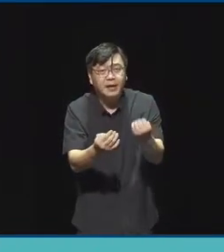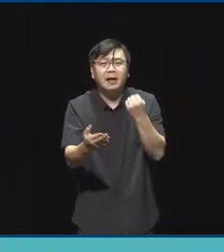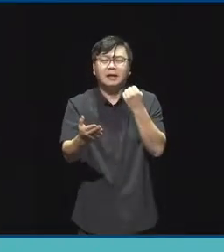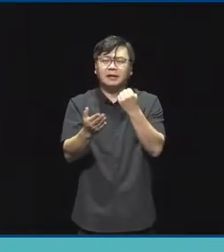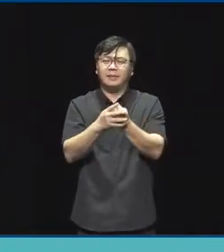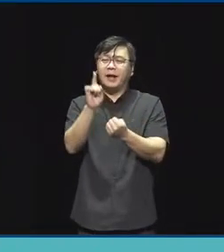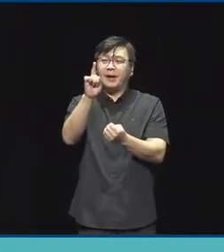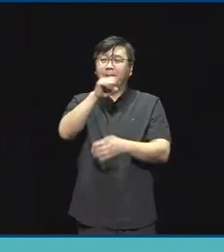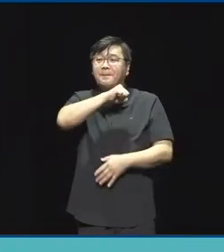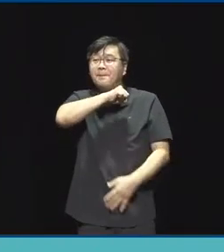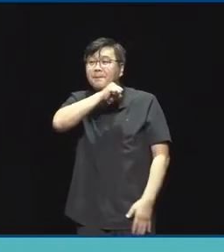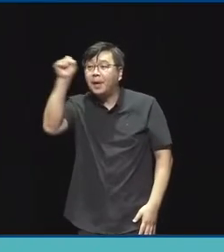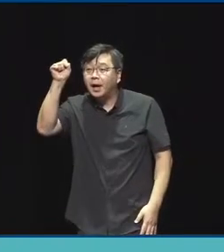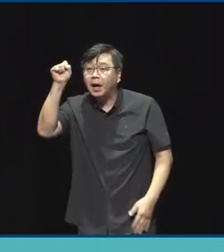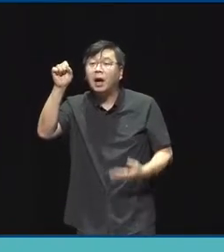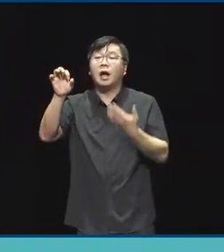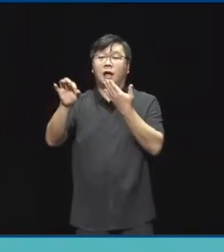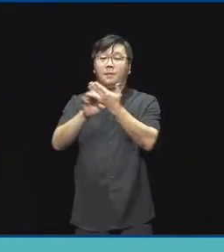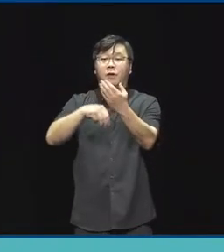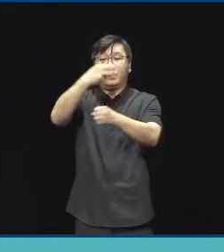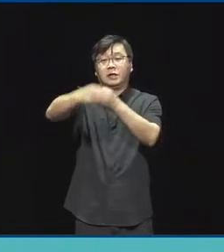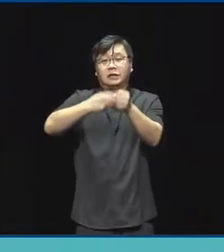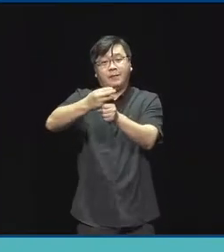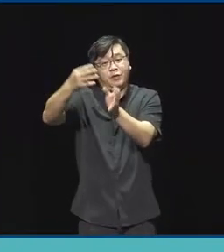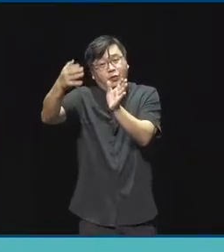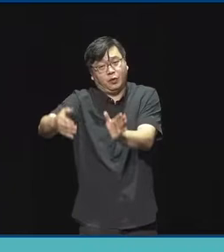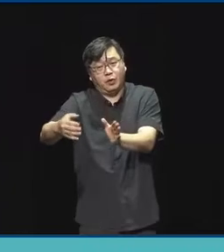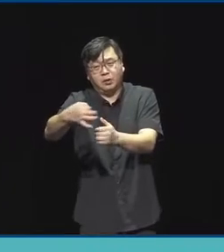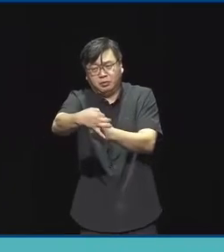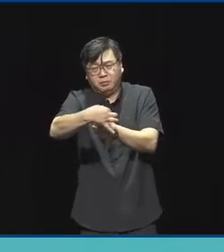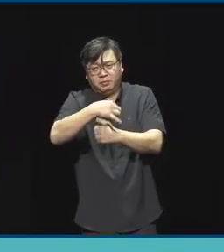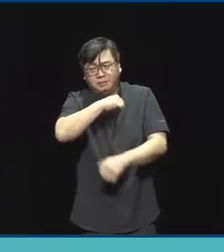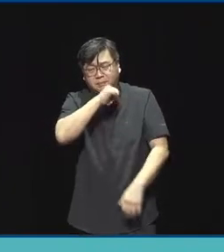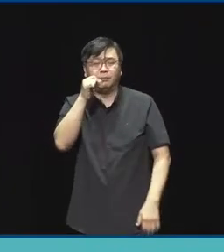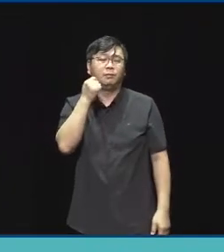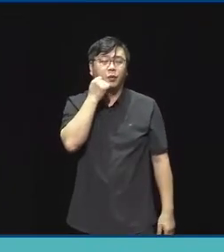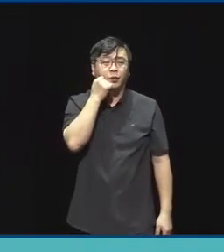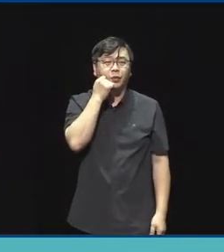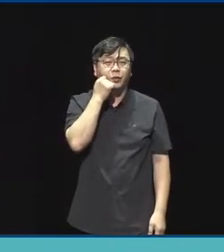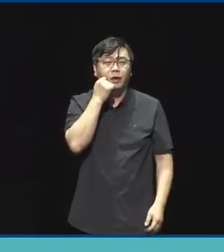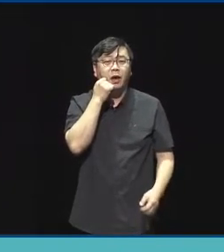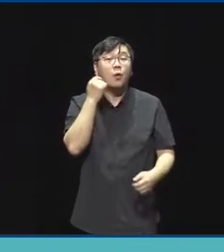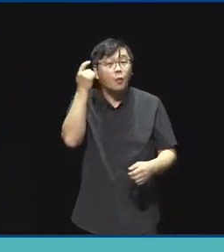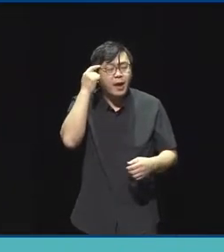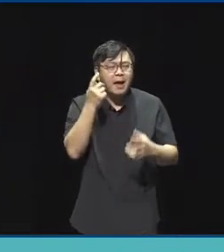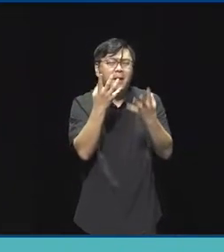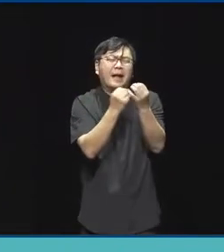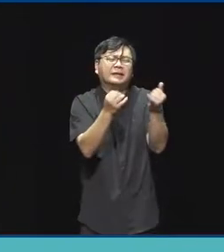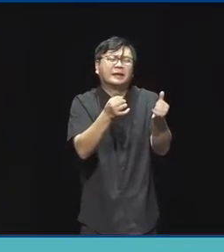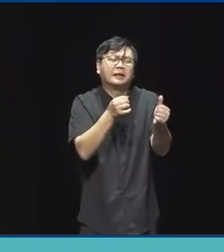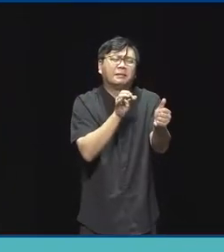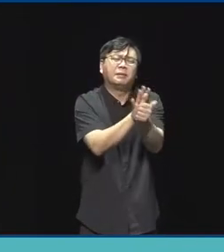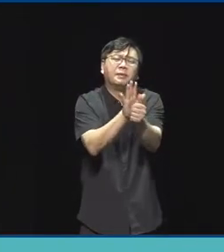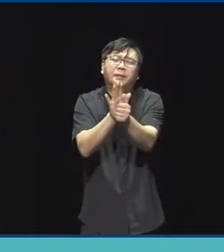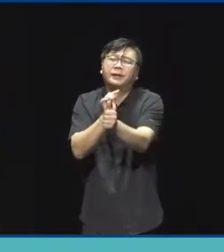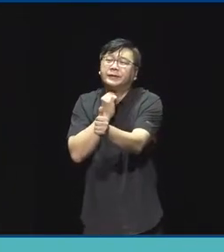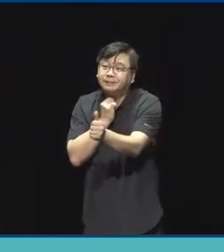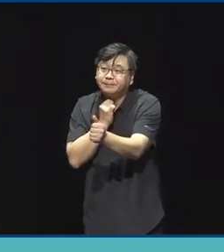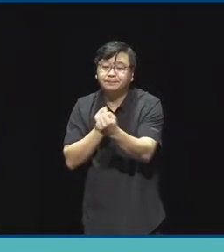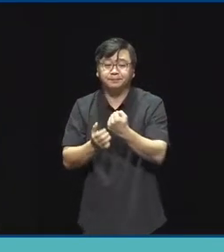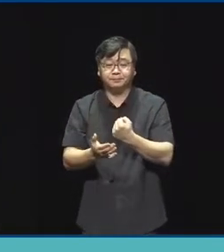3년간은 지원 휴식제를 도입해서 많은 분들이 좀 혜택을 받을 수 있도록 하고 있다는 점 그리고